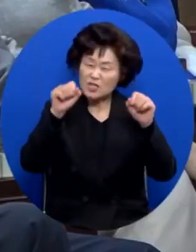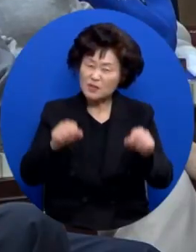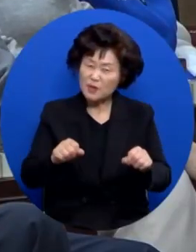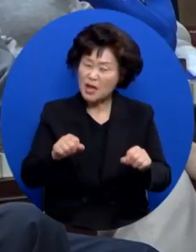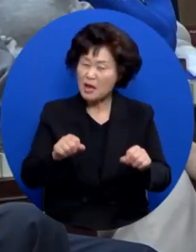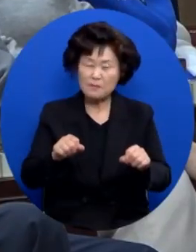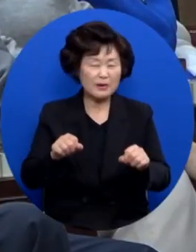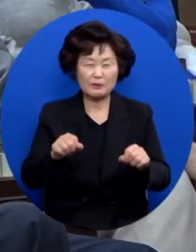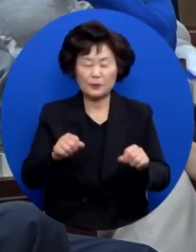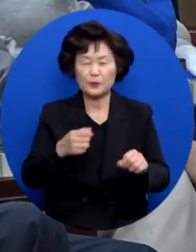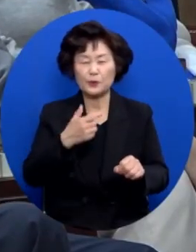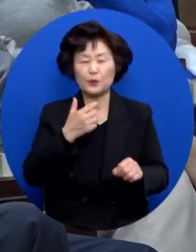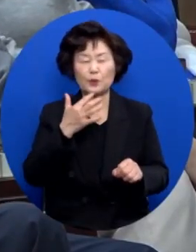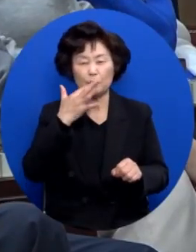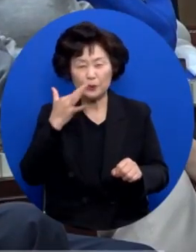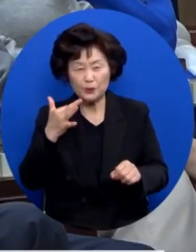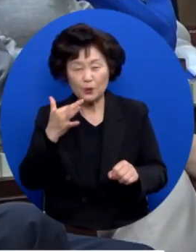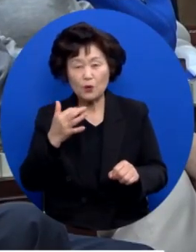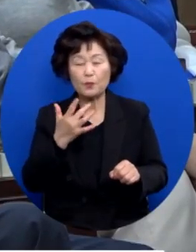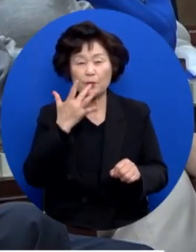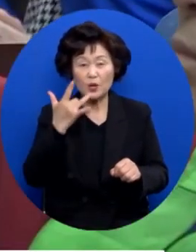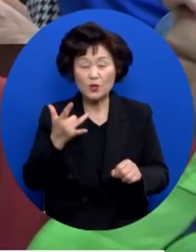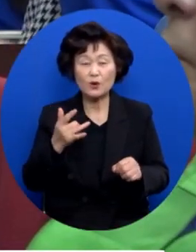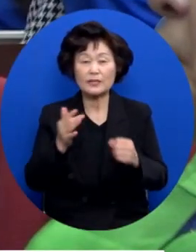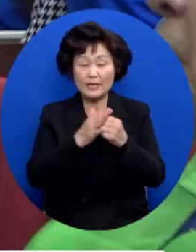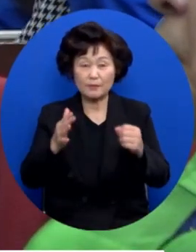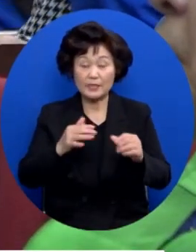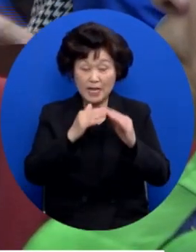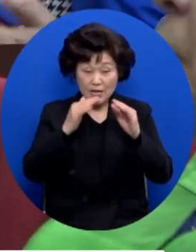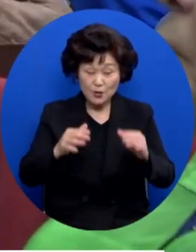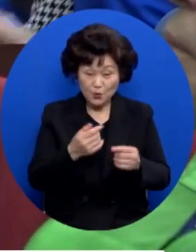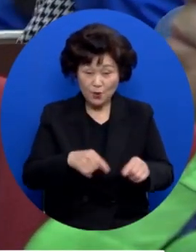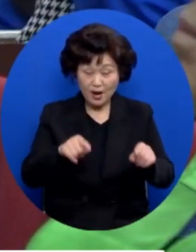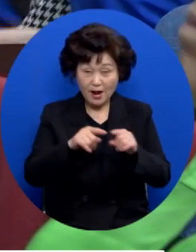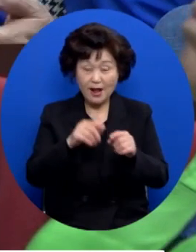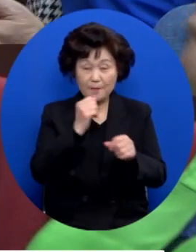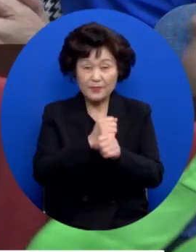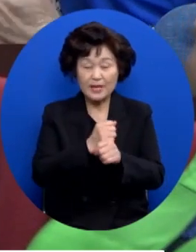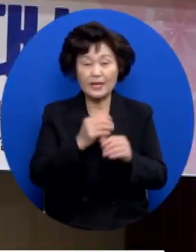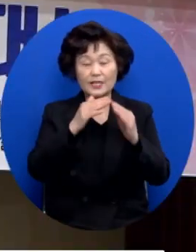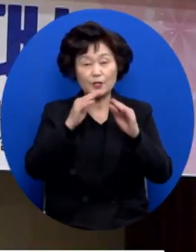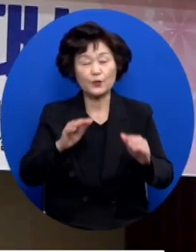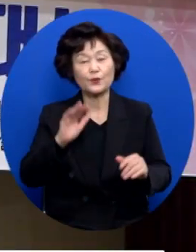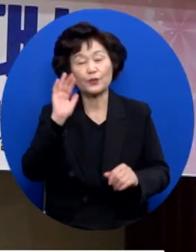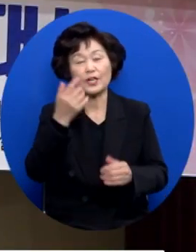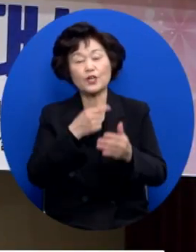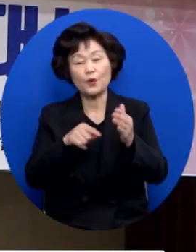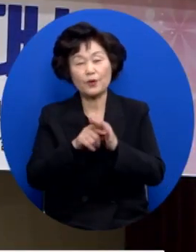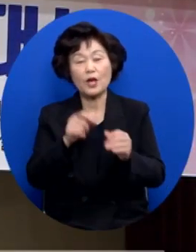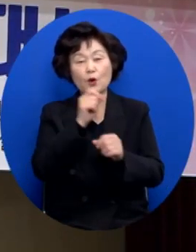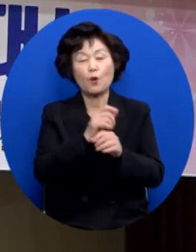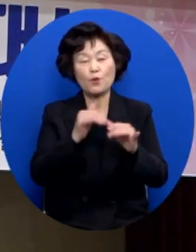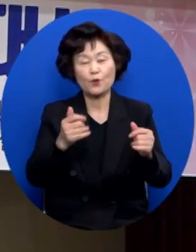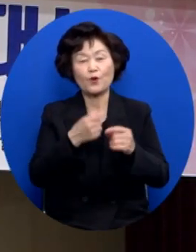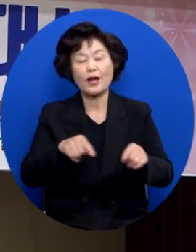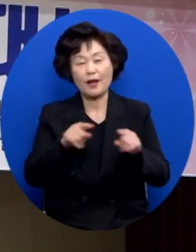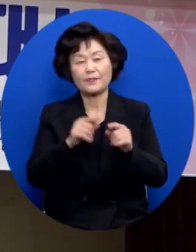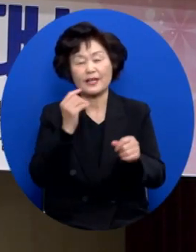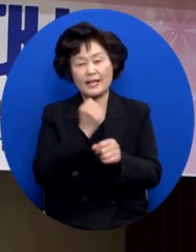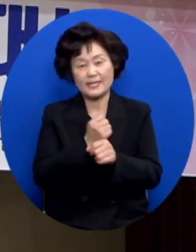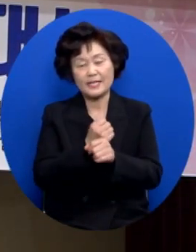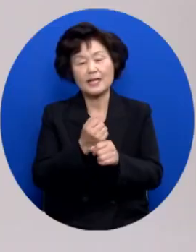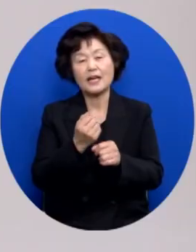어려운 이웃이 많다며 민관이 협력해 이웃과 함께 살아가는 우리가 되길 바란다고 환영사를 전했습니다 이어